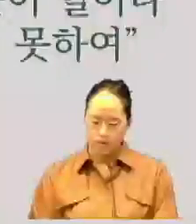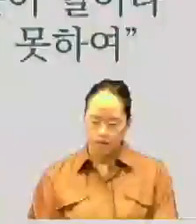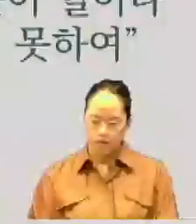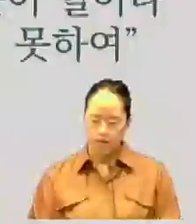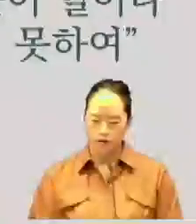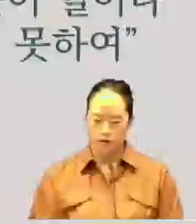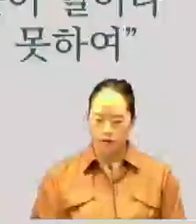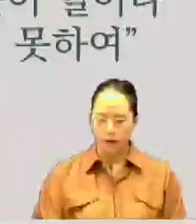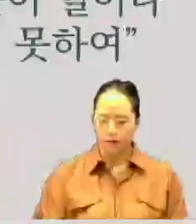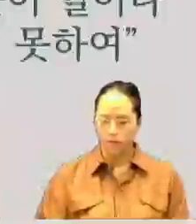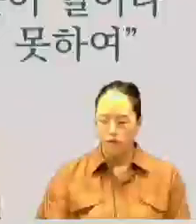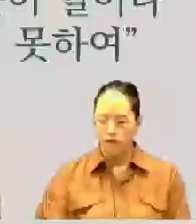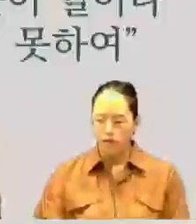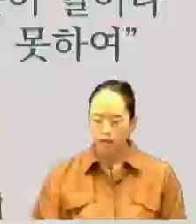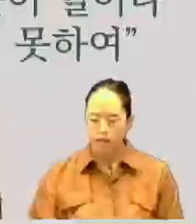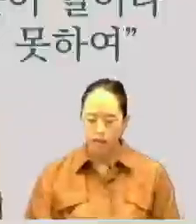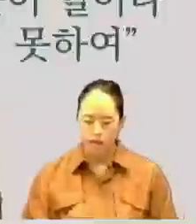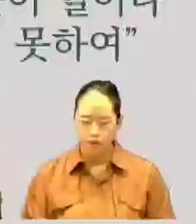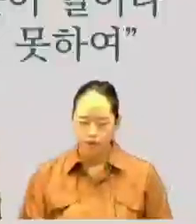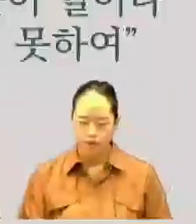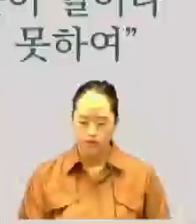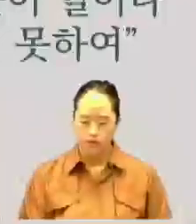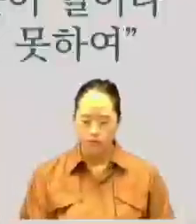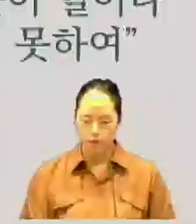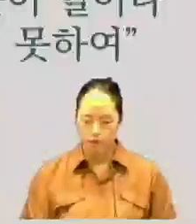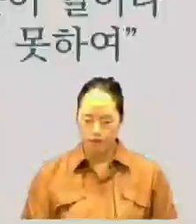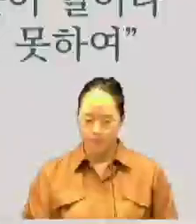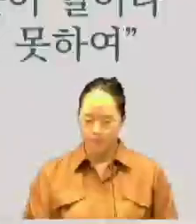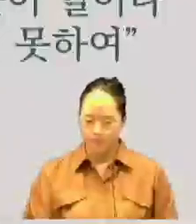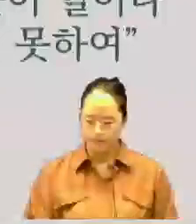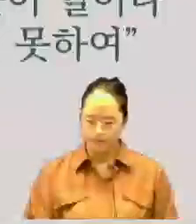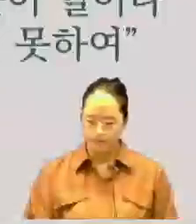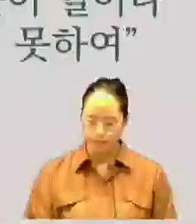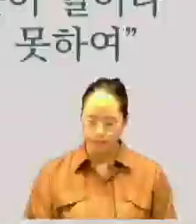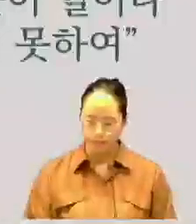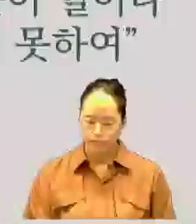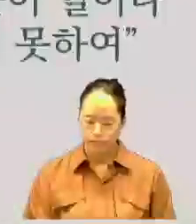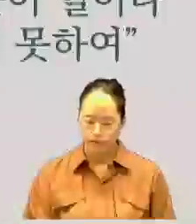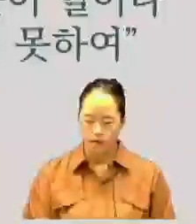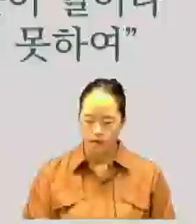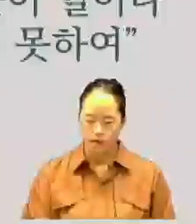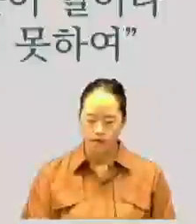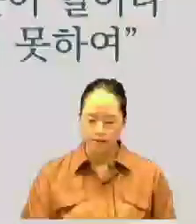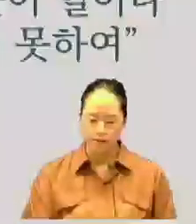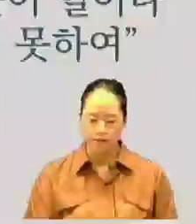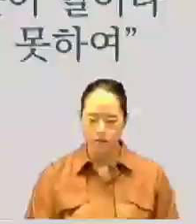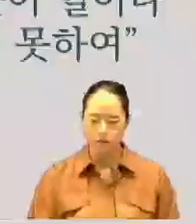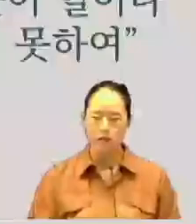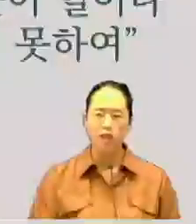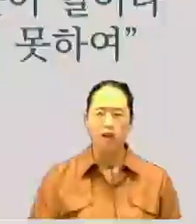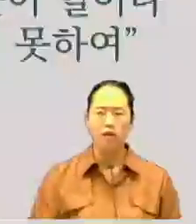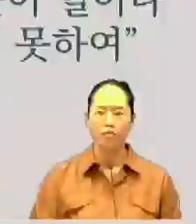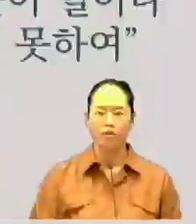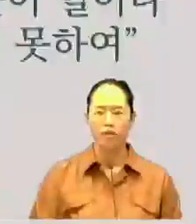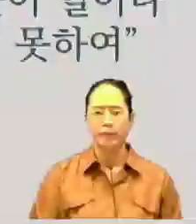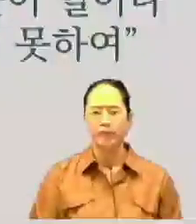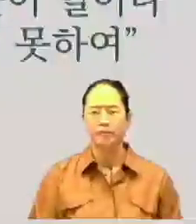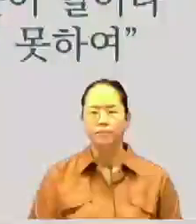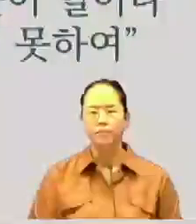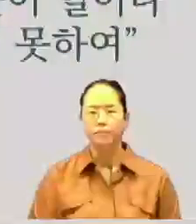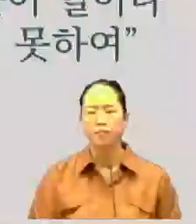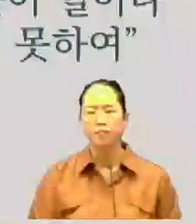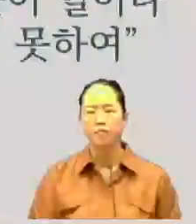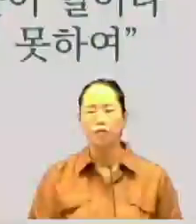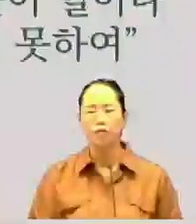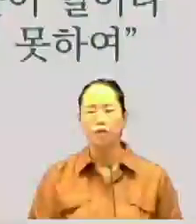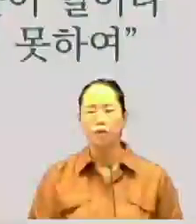这个斯蒂凡呢，圣经里面记录的斯蒂凡呢，他与这个以色列人呢辩论，这是我们应该